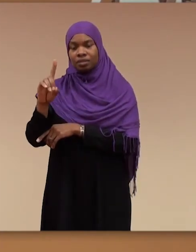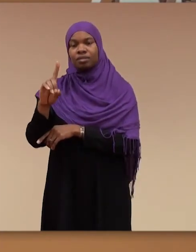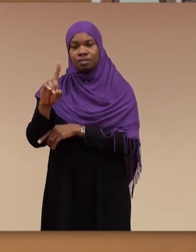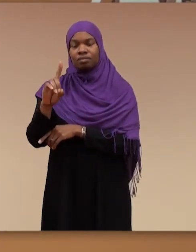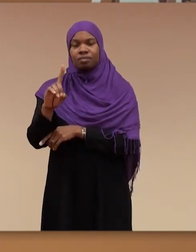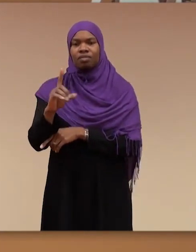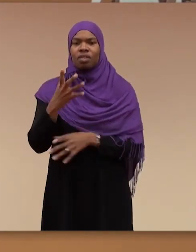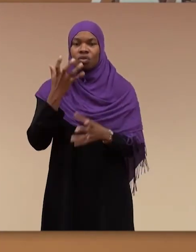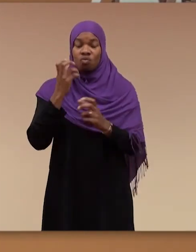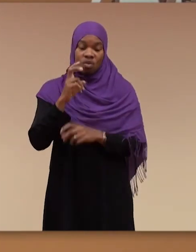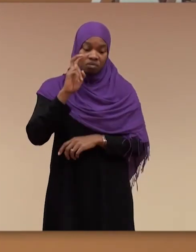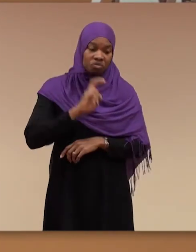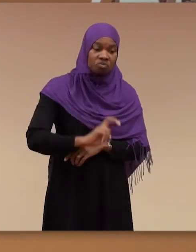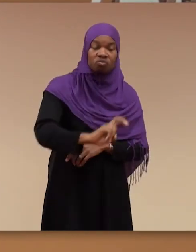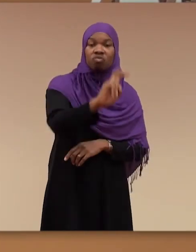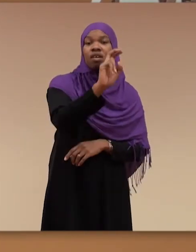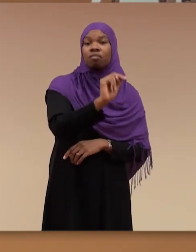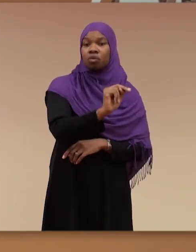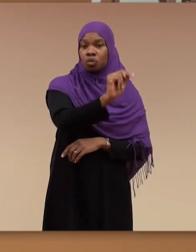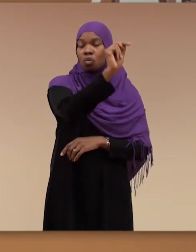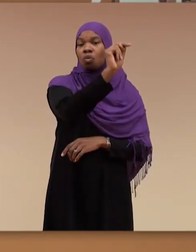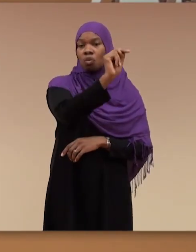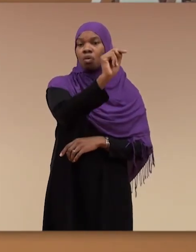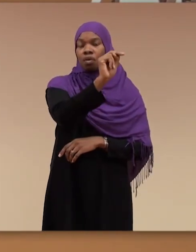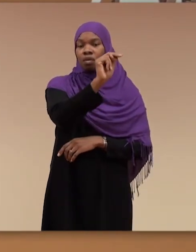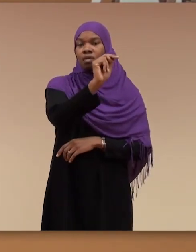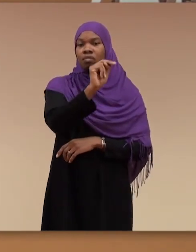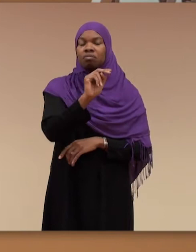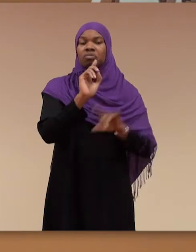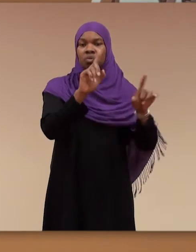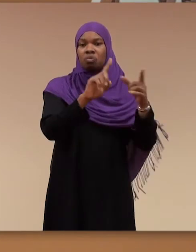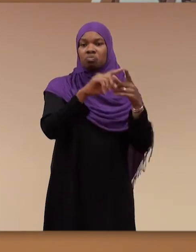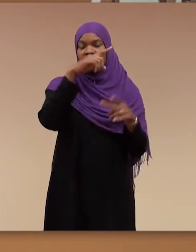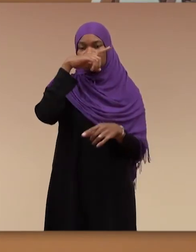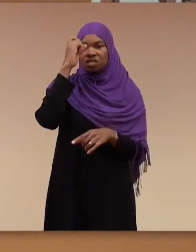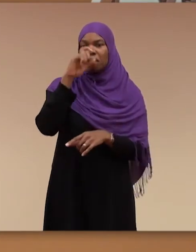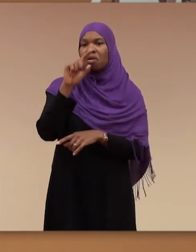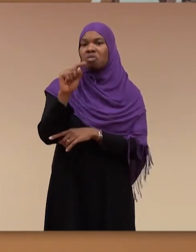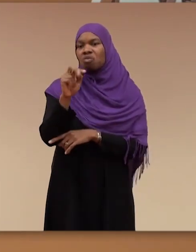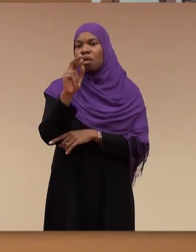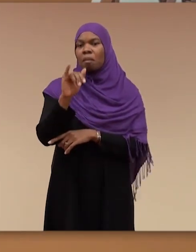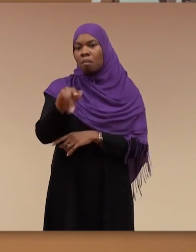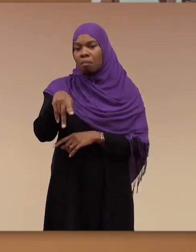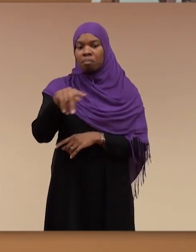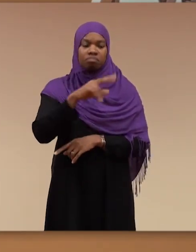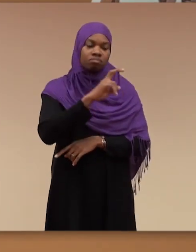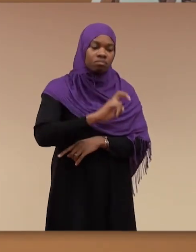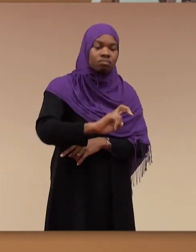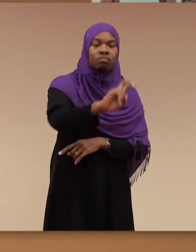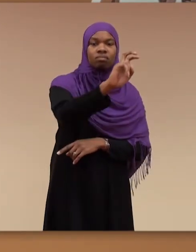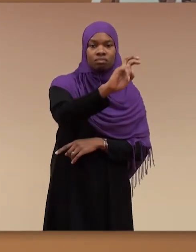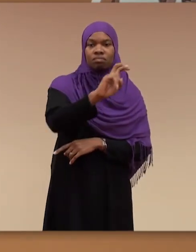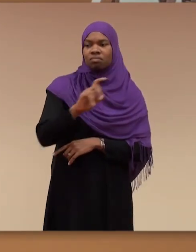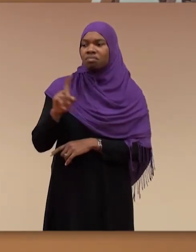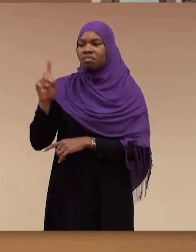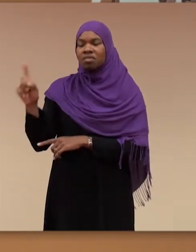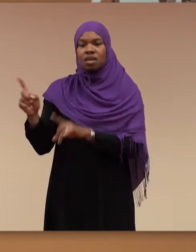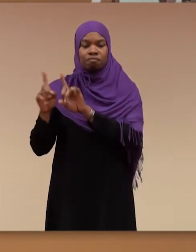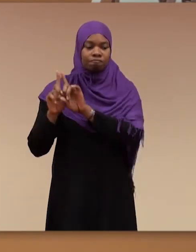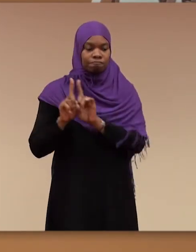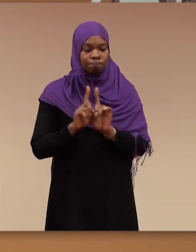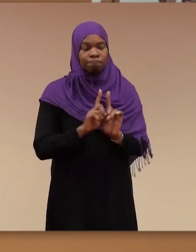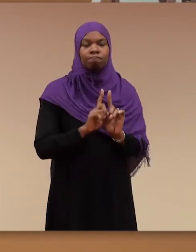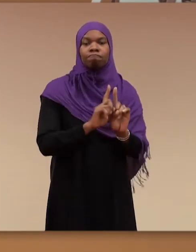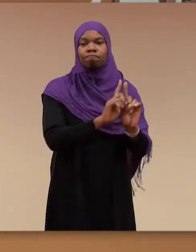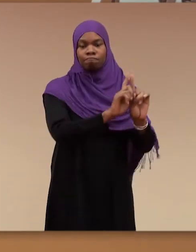رحلت الشتاء والصيف, this is the صيف, the summer trip up north, he took Muhammad sallallahu alaihi wasallam in